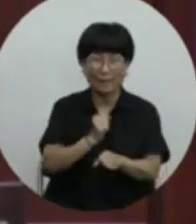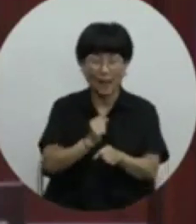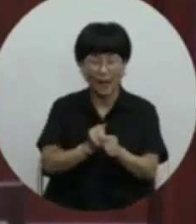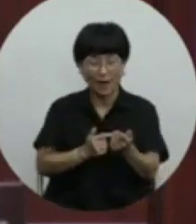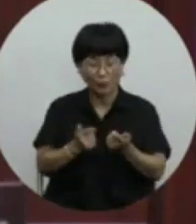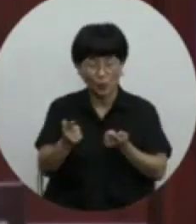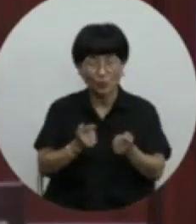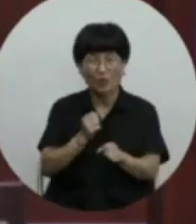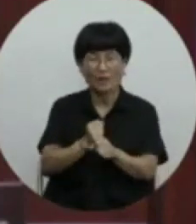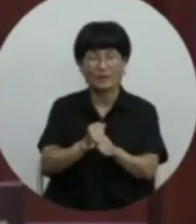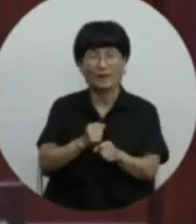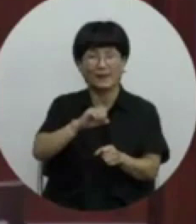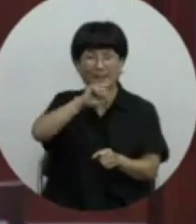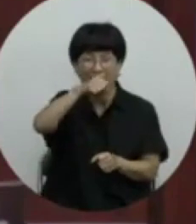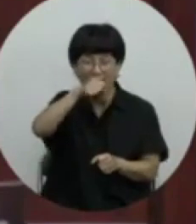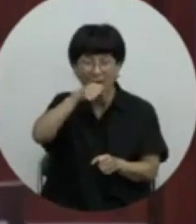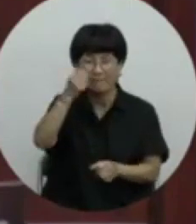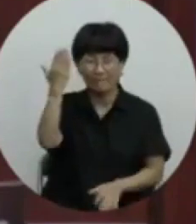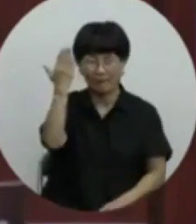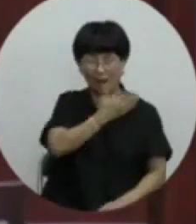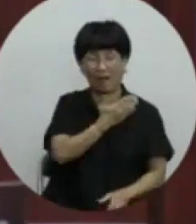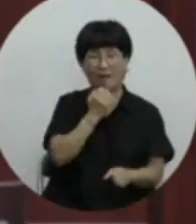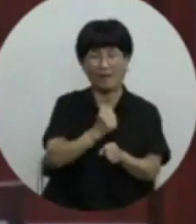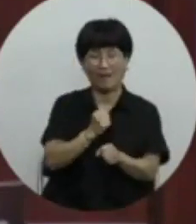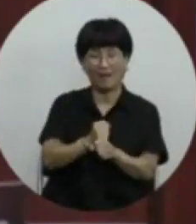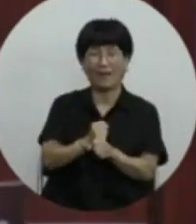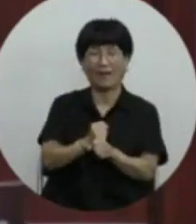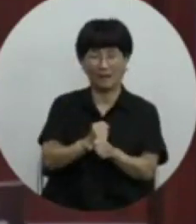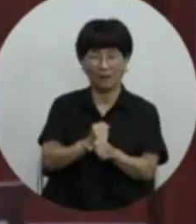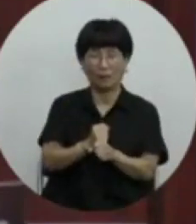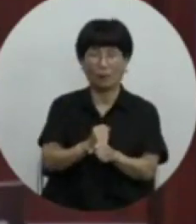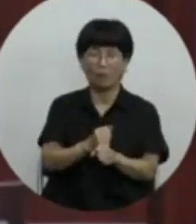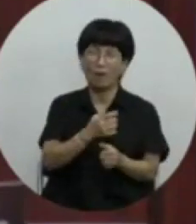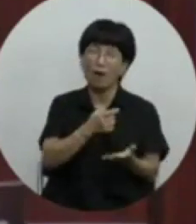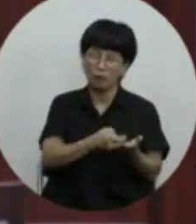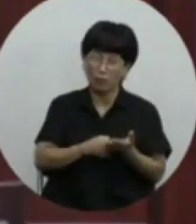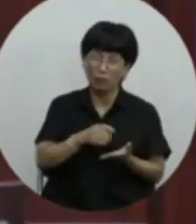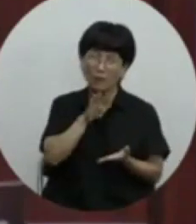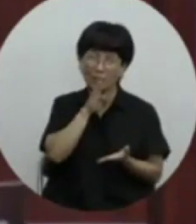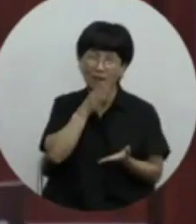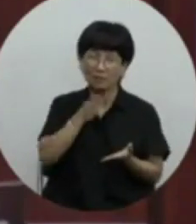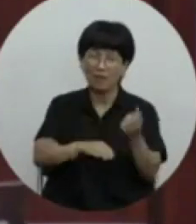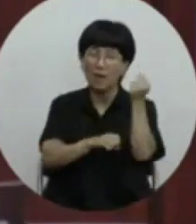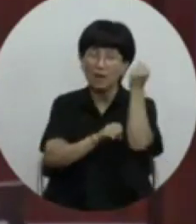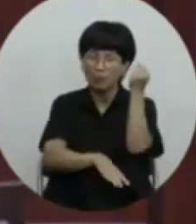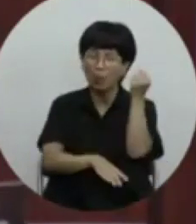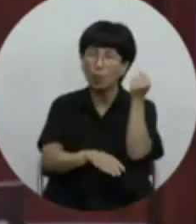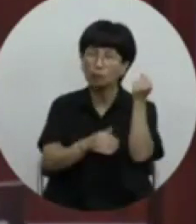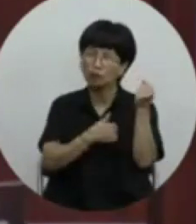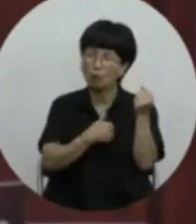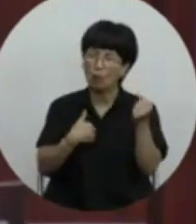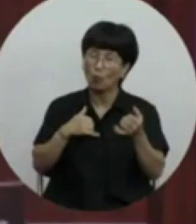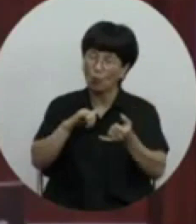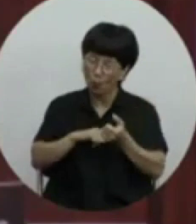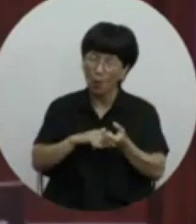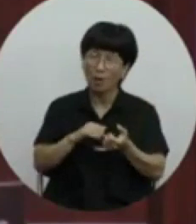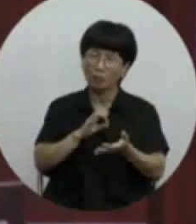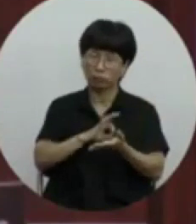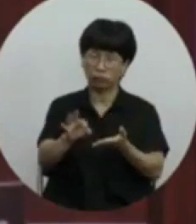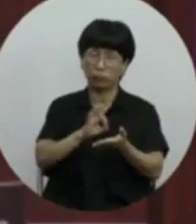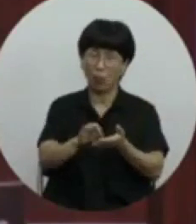통해 재정 건전성을 확보하는 한편 아껴 쓰지만 기본에 충실한 예산, 일할 수 있는